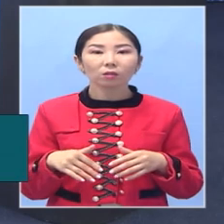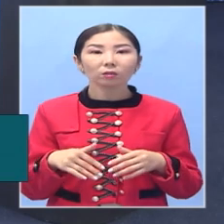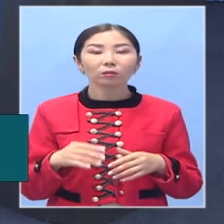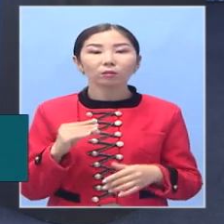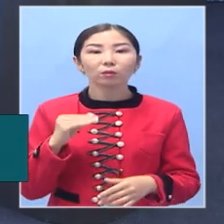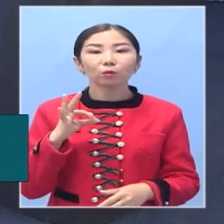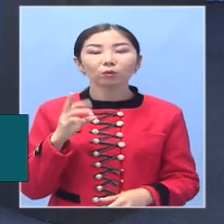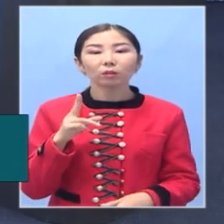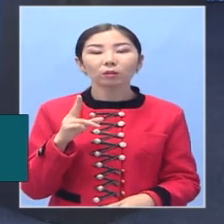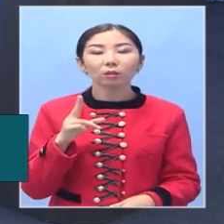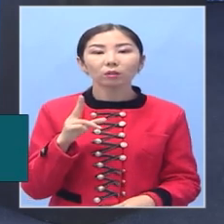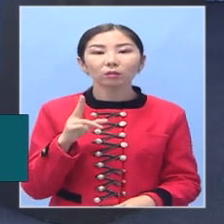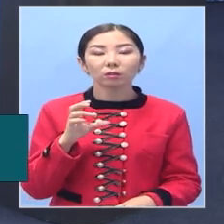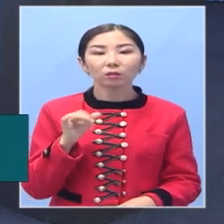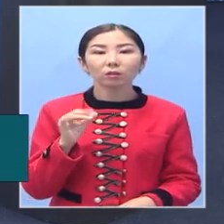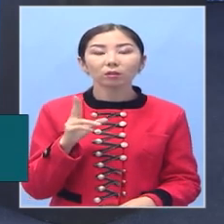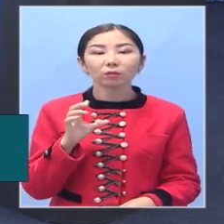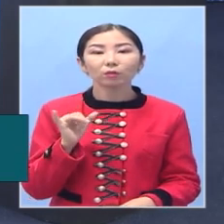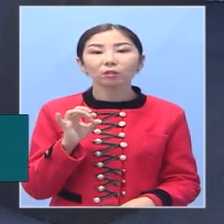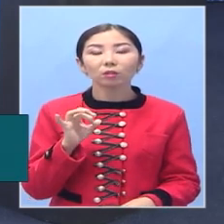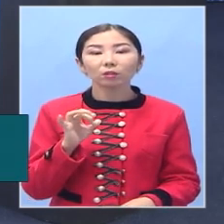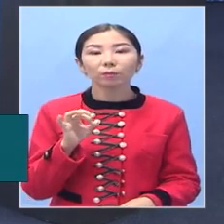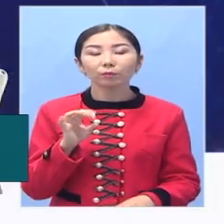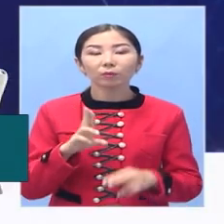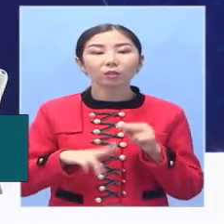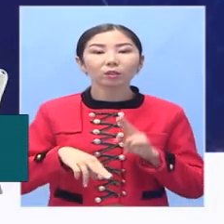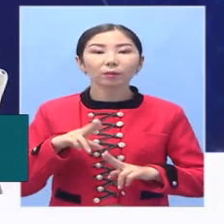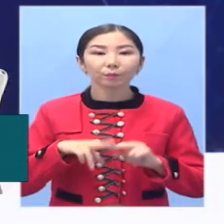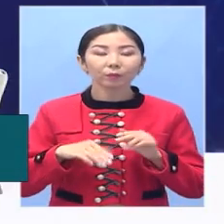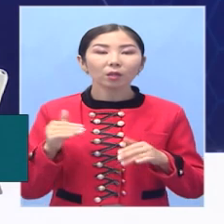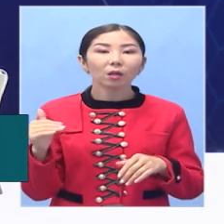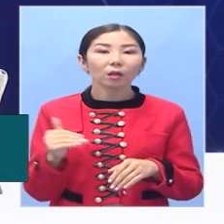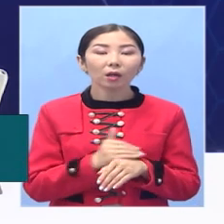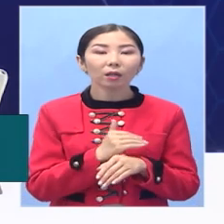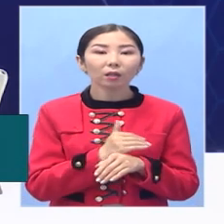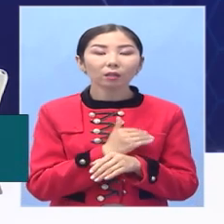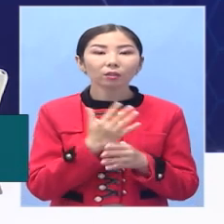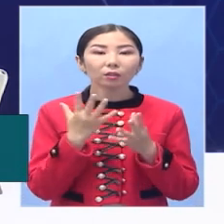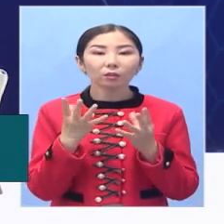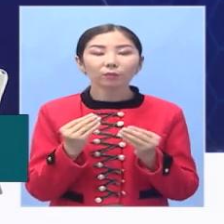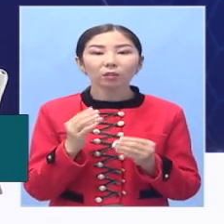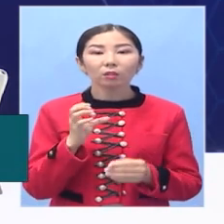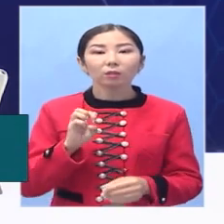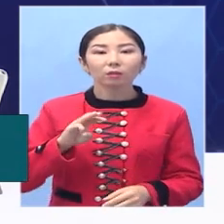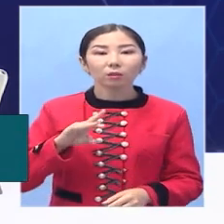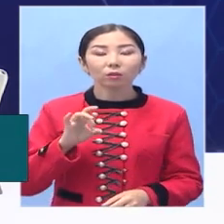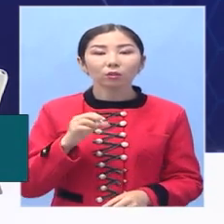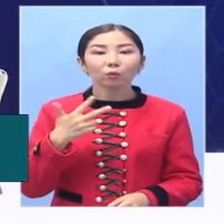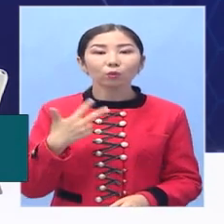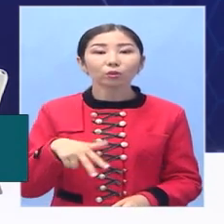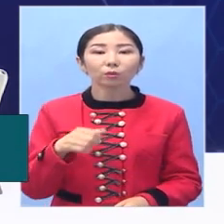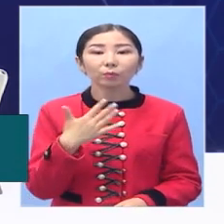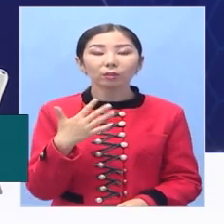Жосықсыз мердігер, сондай бағытқа түсті. Тағы да көрермен сұрағына назар аударсақ дейміз. Қайырлы кеш, строитель. 35-37 үйлерге барар